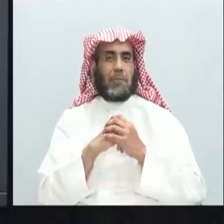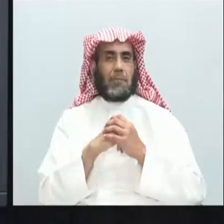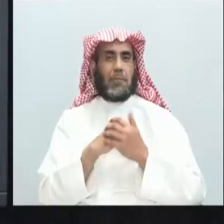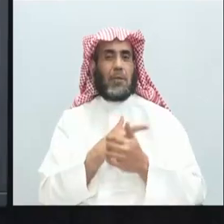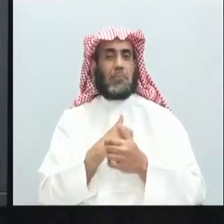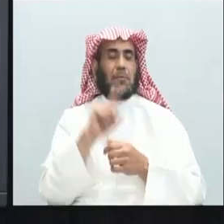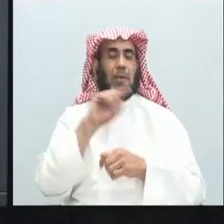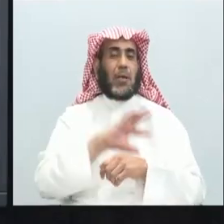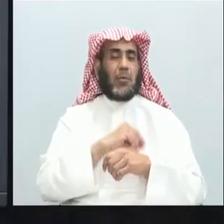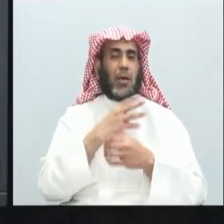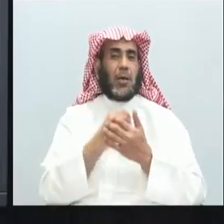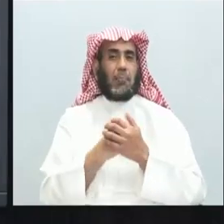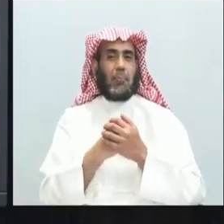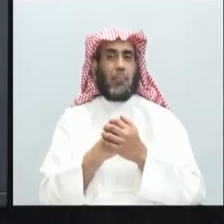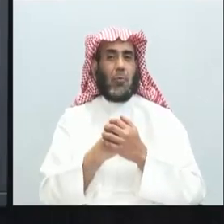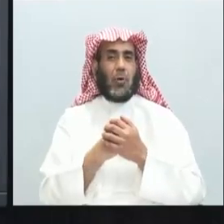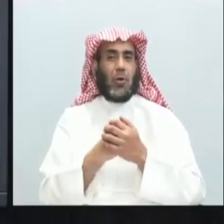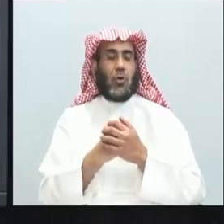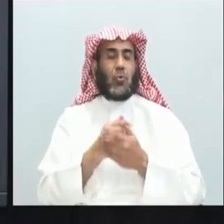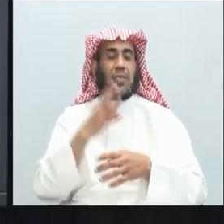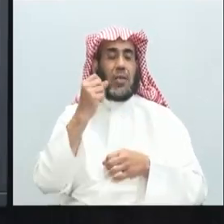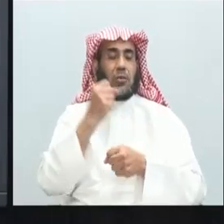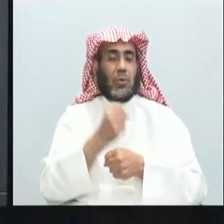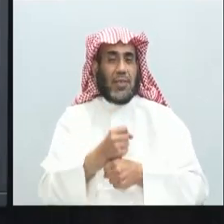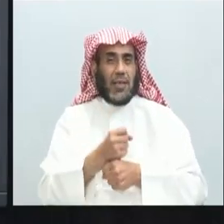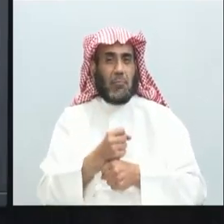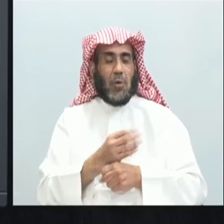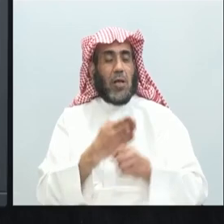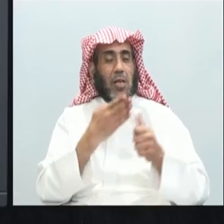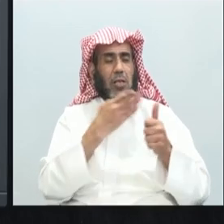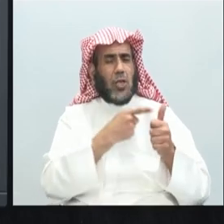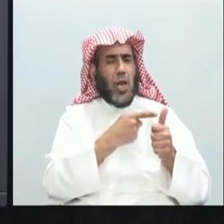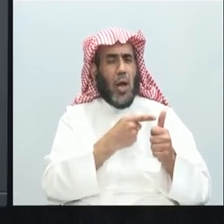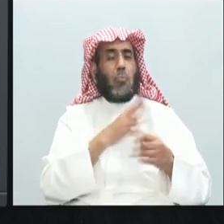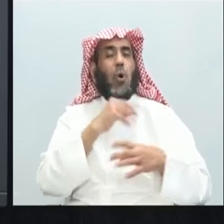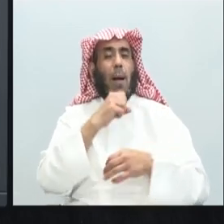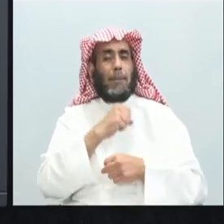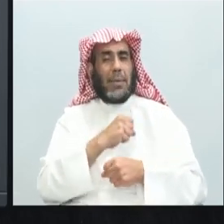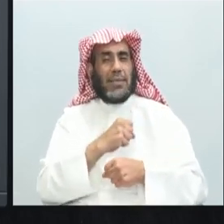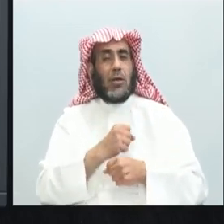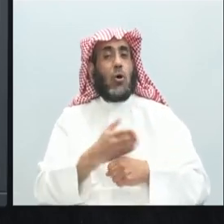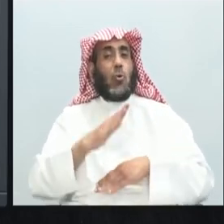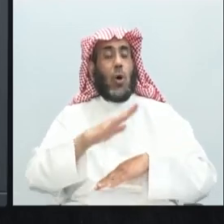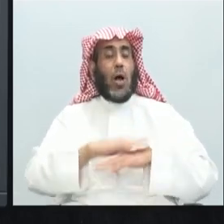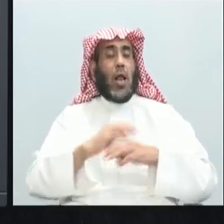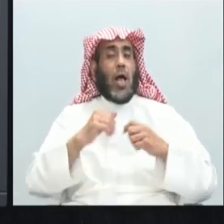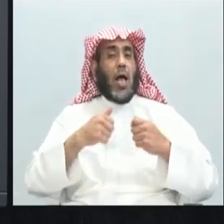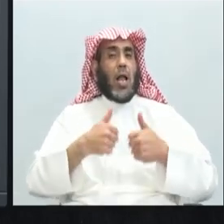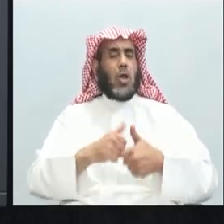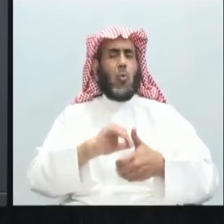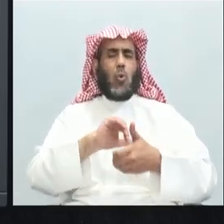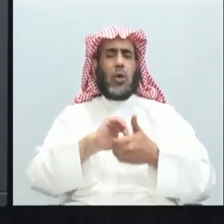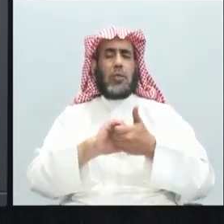بسم الله الرحمن الرحيم والصلاه والسلام على سيدنا محمد وعلى اله